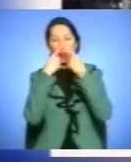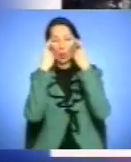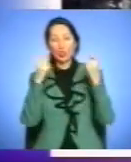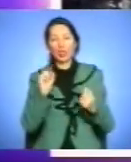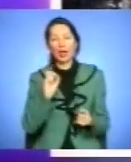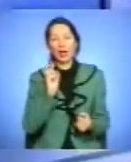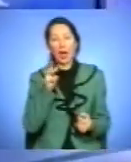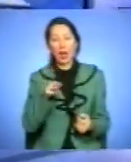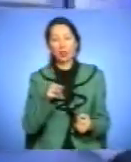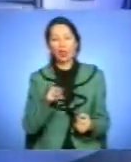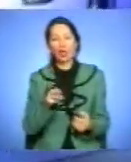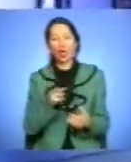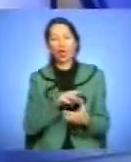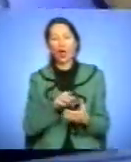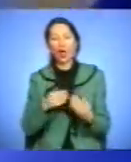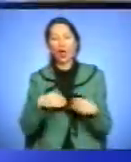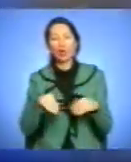акта Злуки.